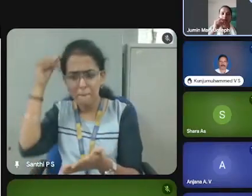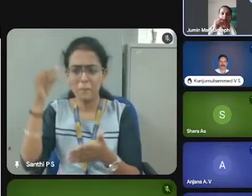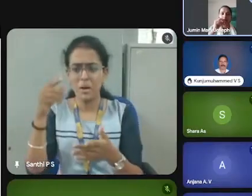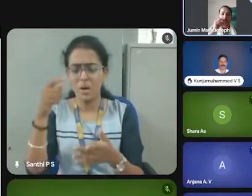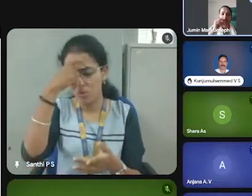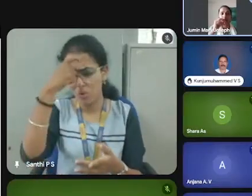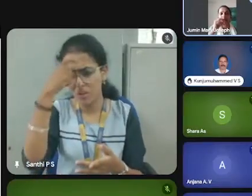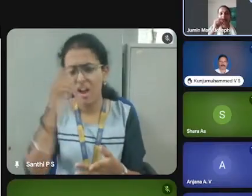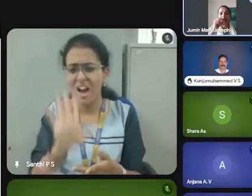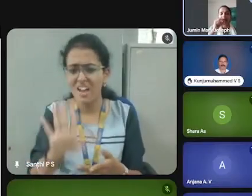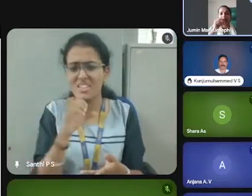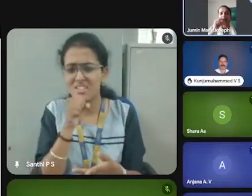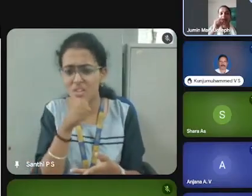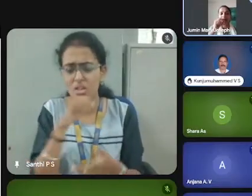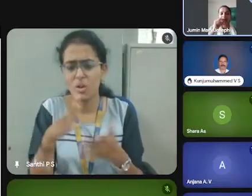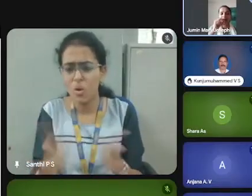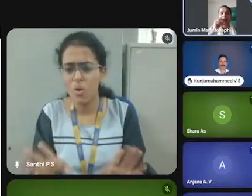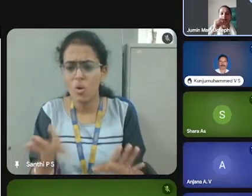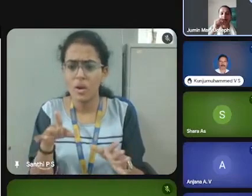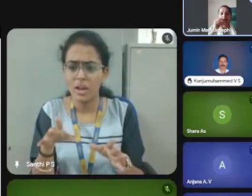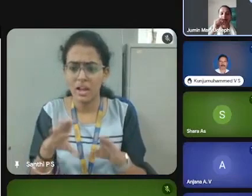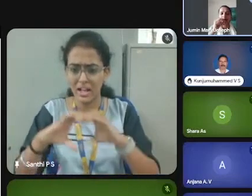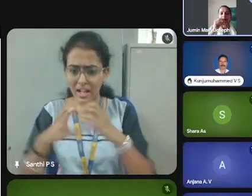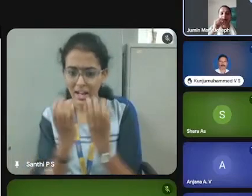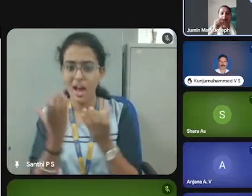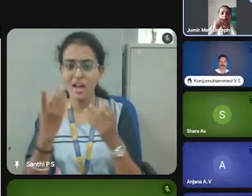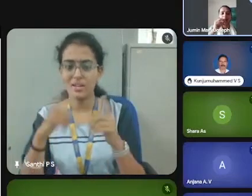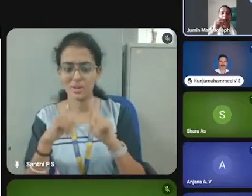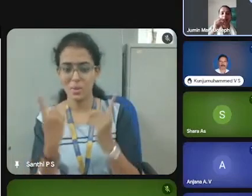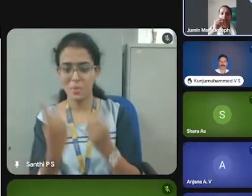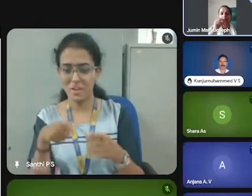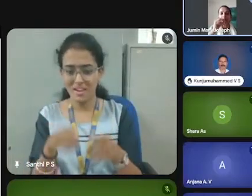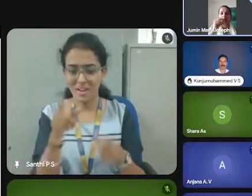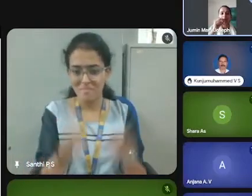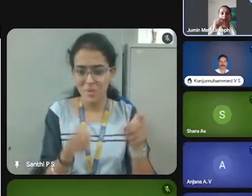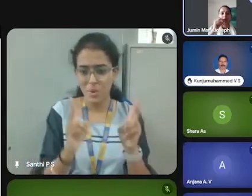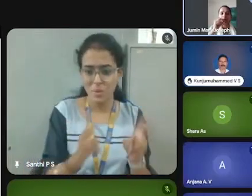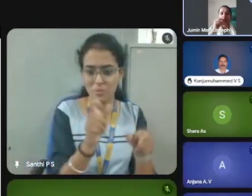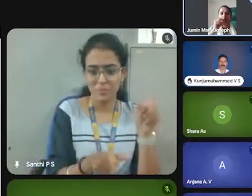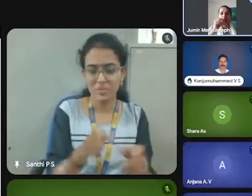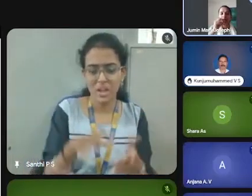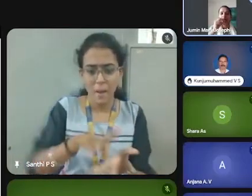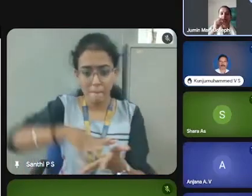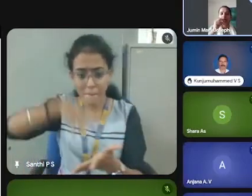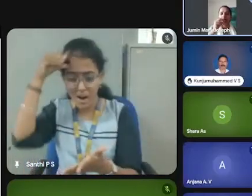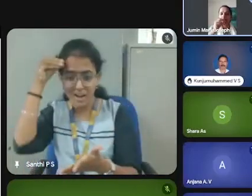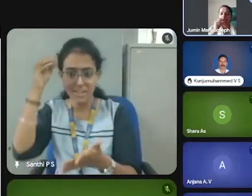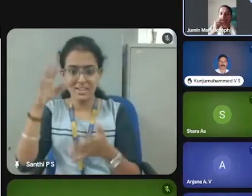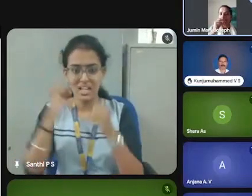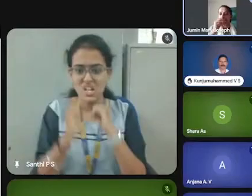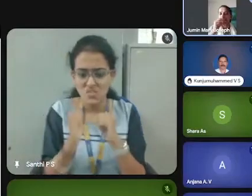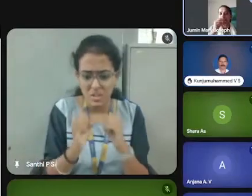കുട്ടിക്ക്, അതായത് ഒരു ക്ലാസ് ലെവലെങ്കിലും ഒരു ക്ലാസ് എക്സ്പോഷർ കിട്ടിയിട്ടുള്ള കുട്ടി പഠിത്തത്തിന്റെ പ്രശ്നം കാണിക്കുമ്പോഴാണല്ലോ നമുക്ക് എന്തോ